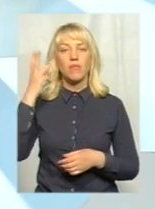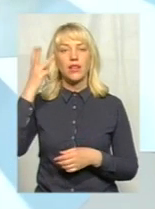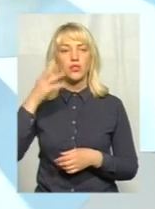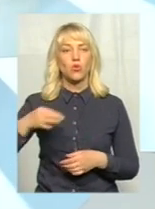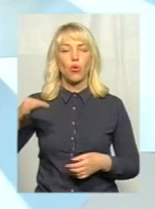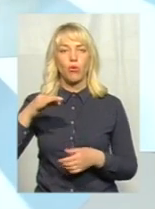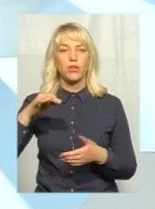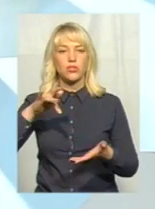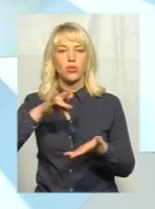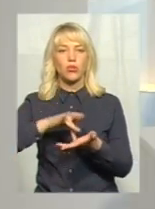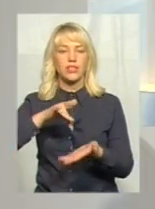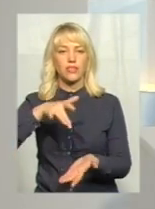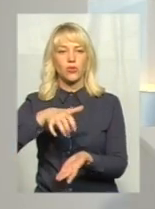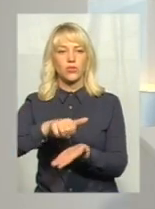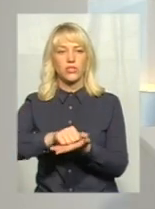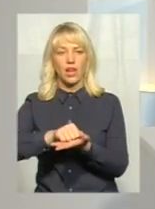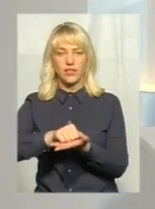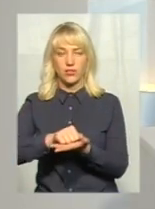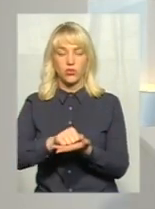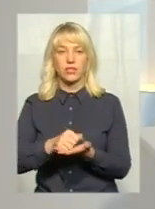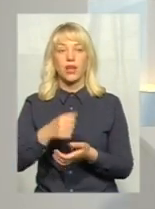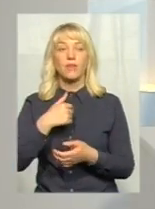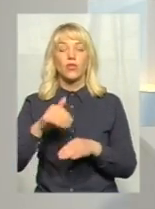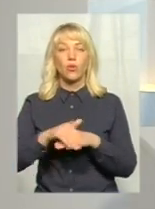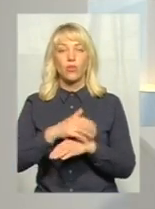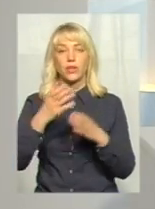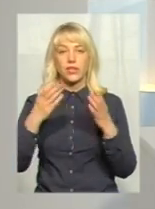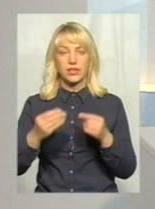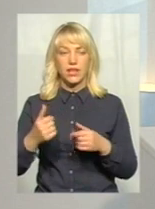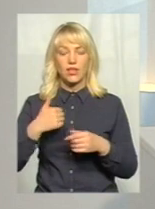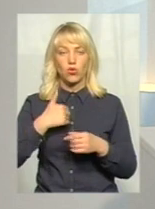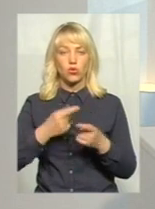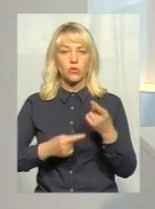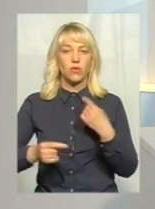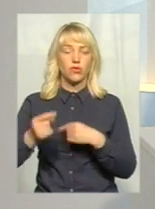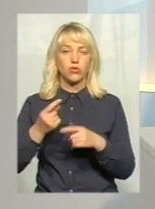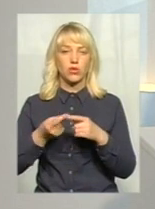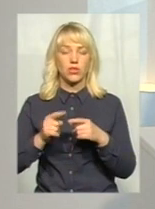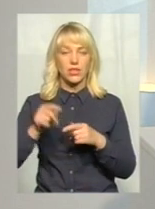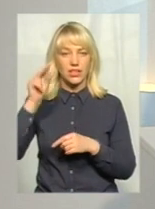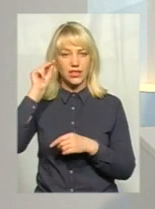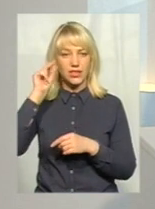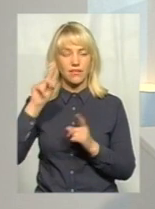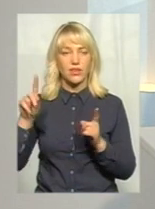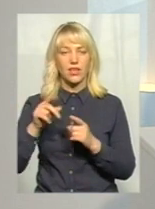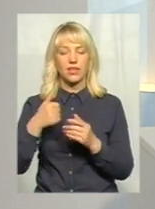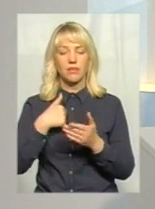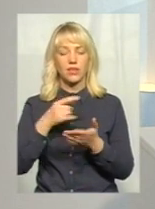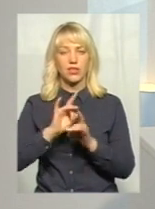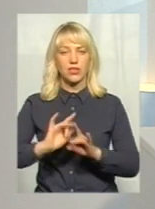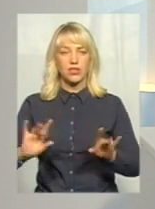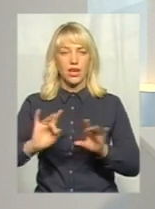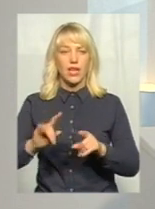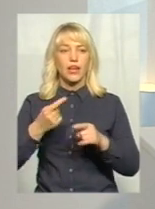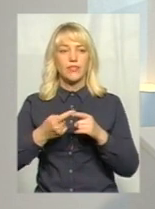дня. Добрий день. Я одразу хочу повернутися до тих цифр, які ми тільки що наводили. Їх нам у